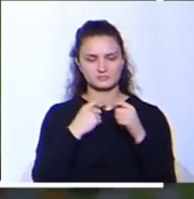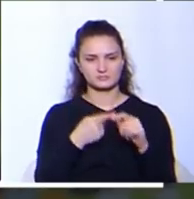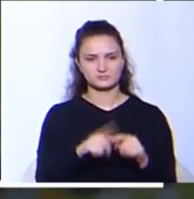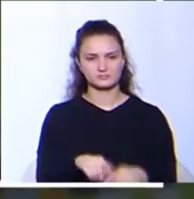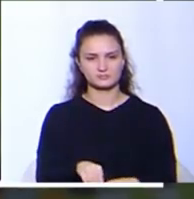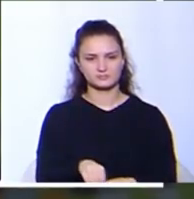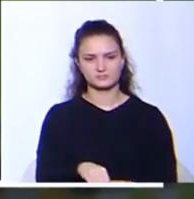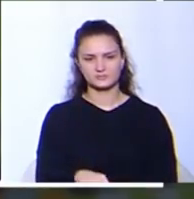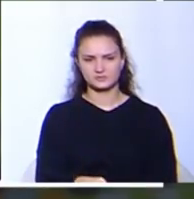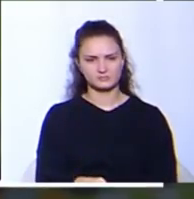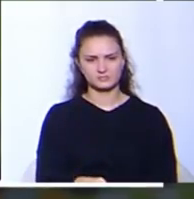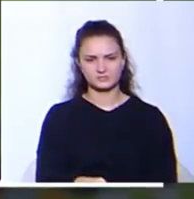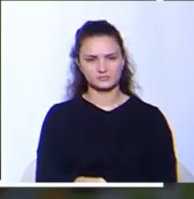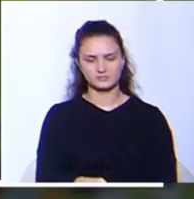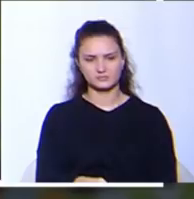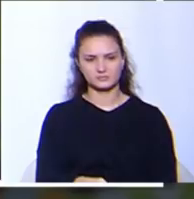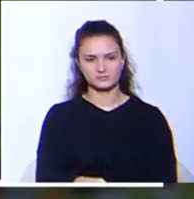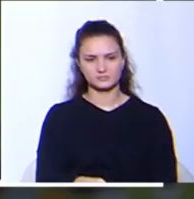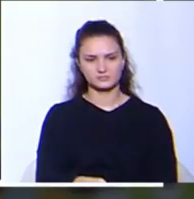დაასახელეს.